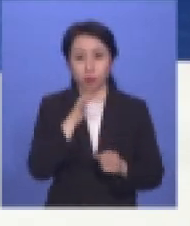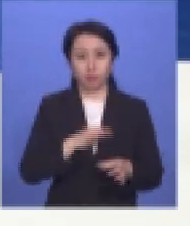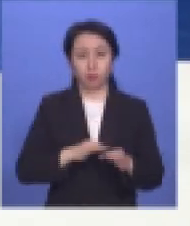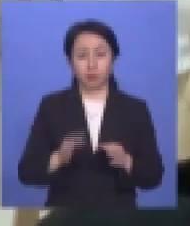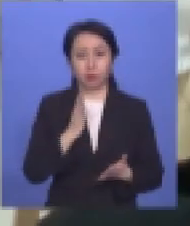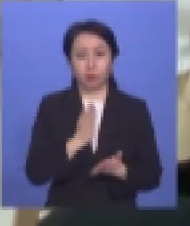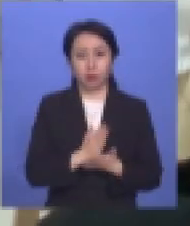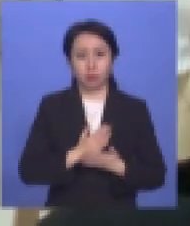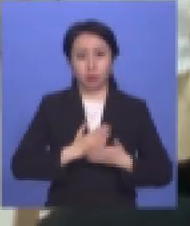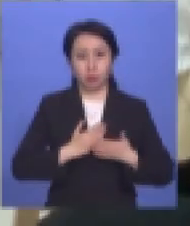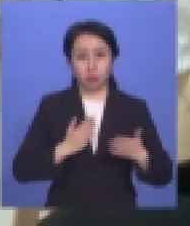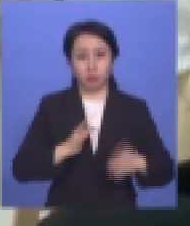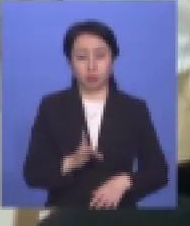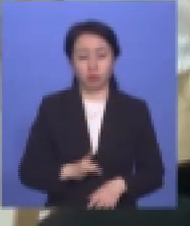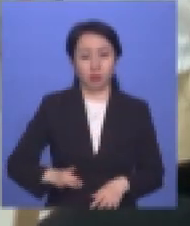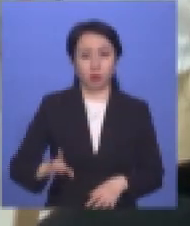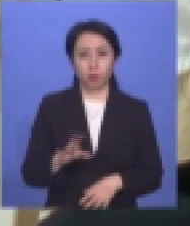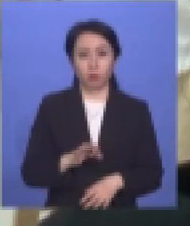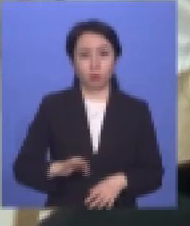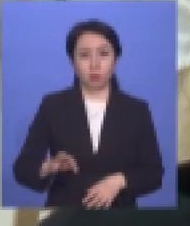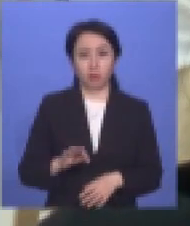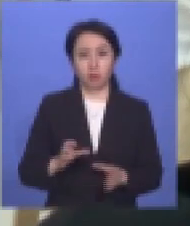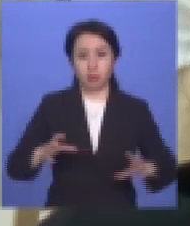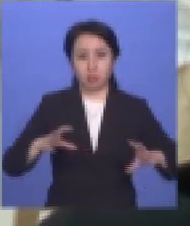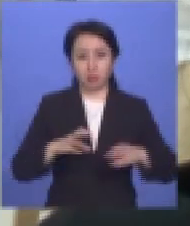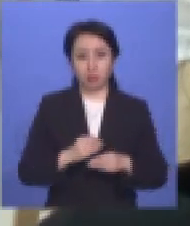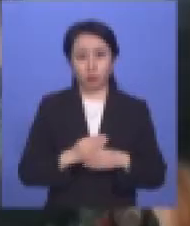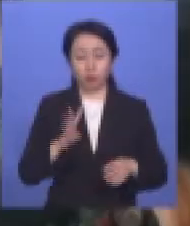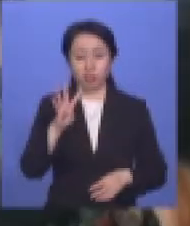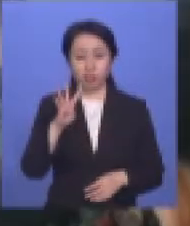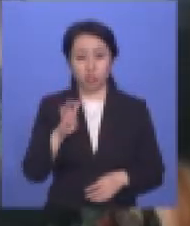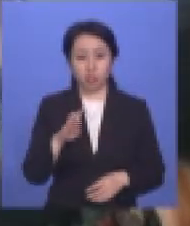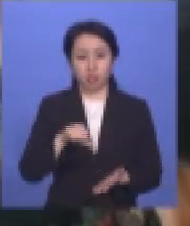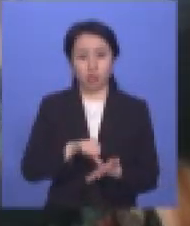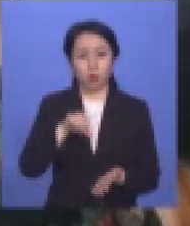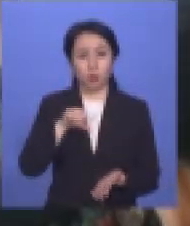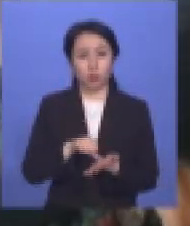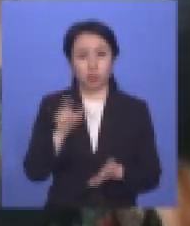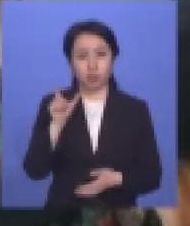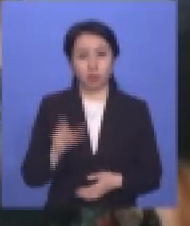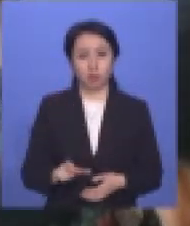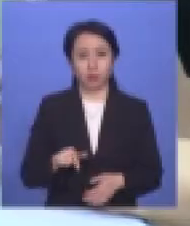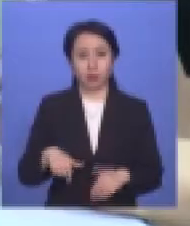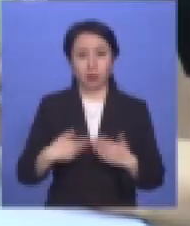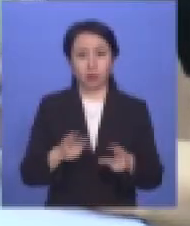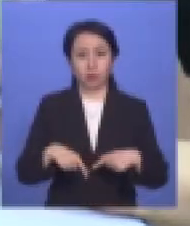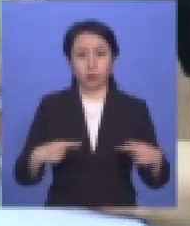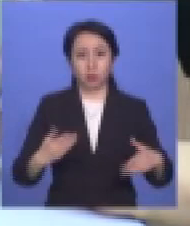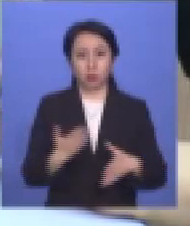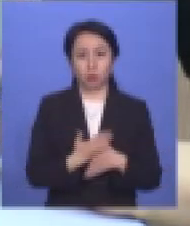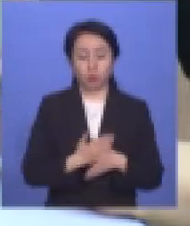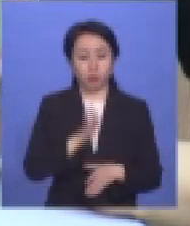2014 года. Филиалы имеются в большинстве районов области. В состав входят более 400 участников. Они